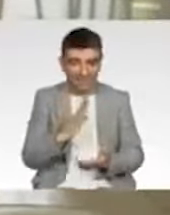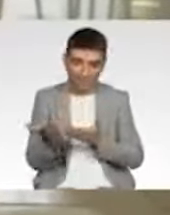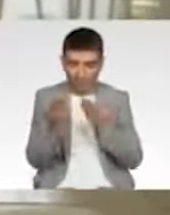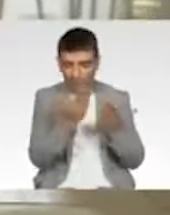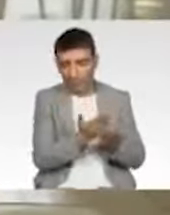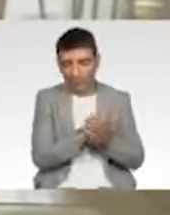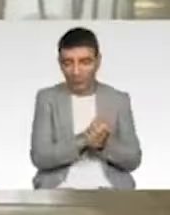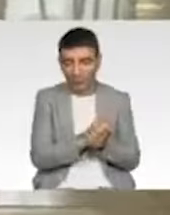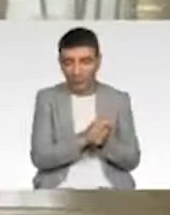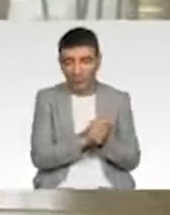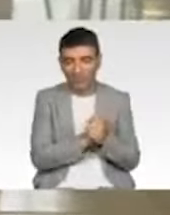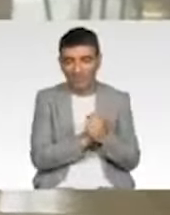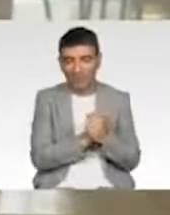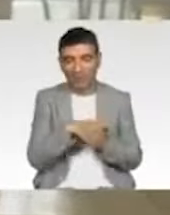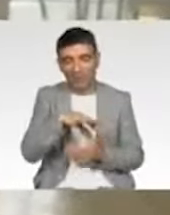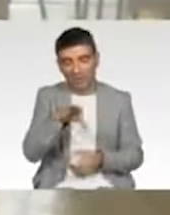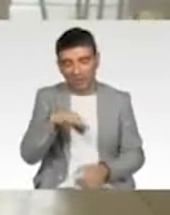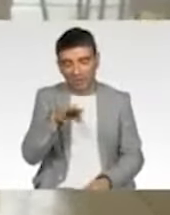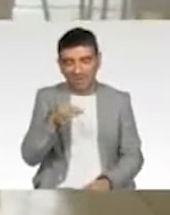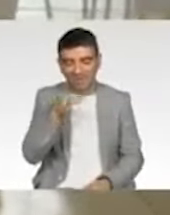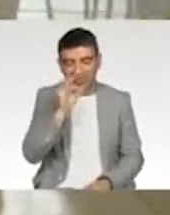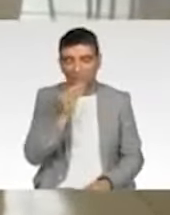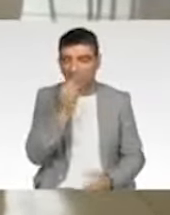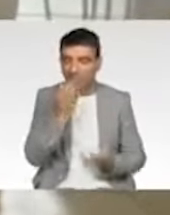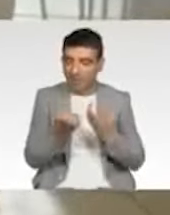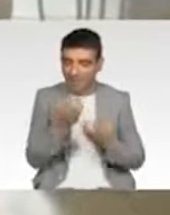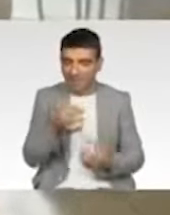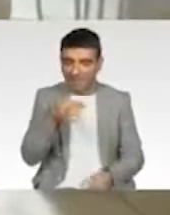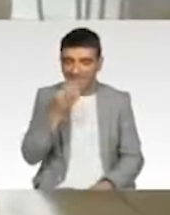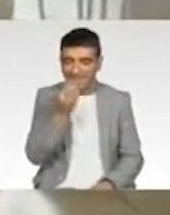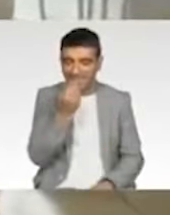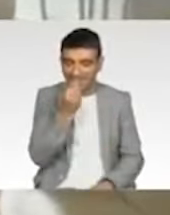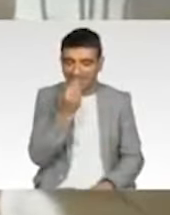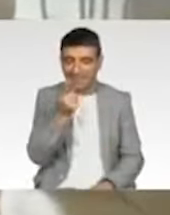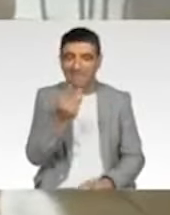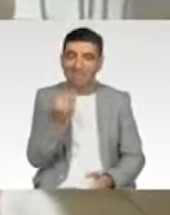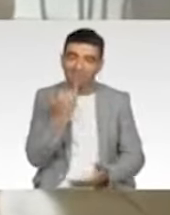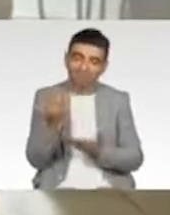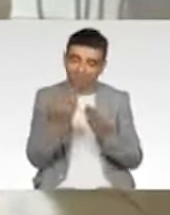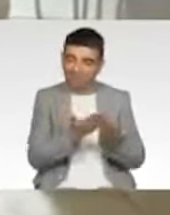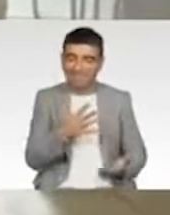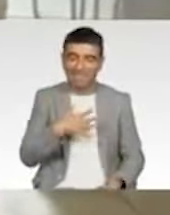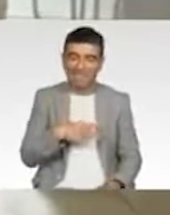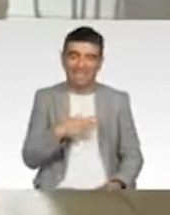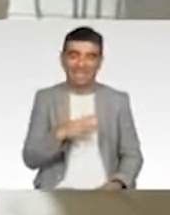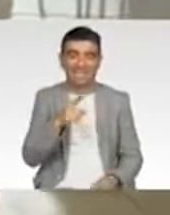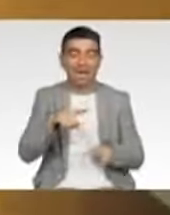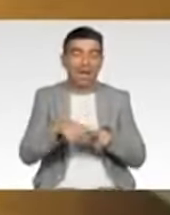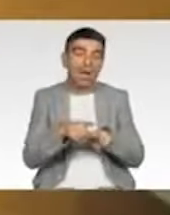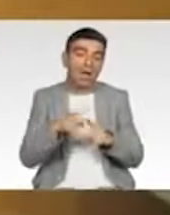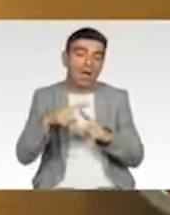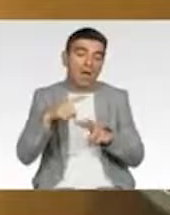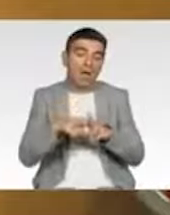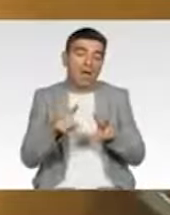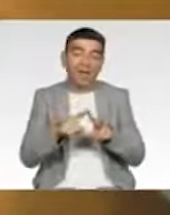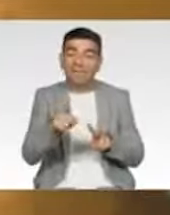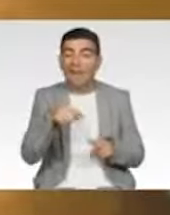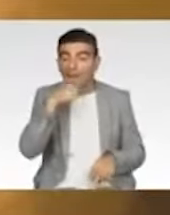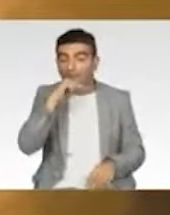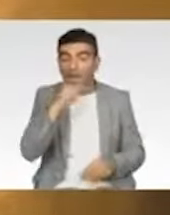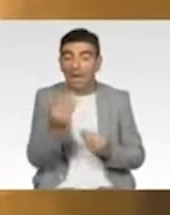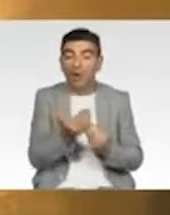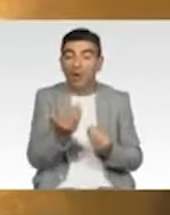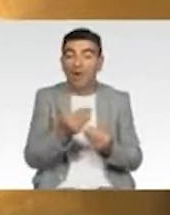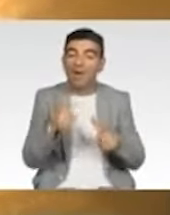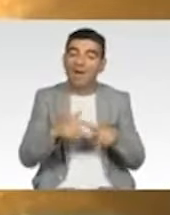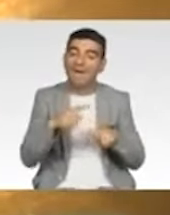gelin. Çayımızı için, yemeğimizi yiyin, sizi ağırlamak isteriz. Ayten Hanım biberleri doğrarken Fatma